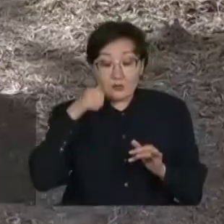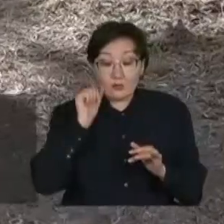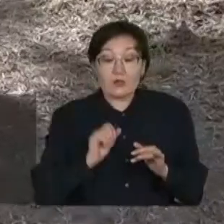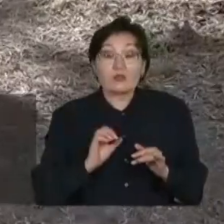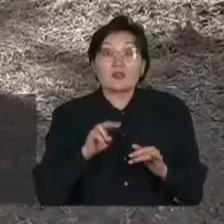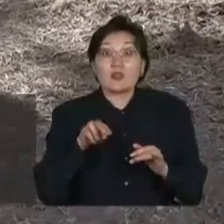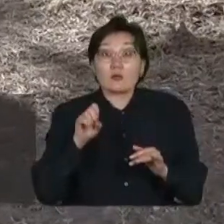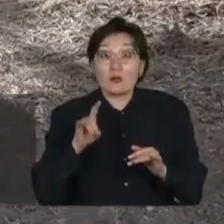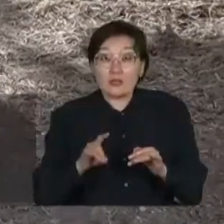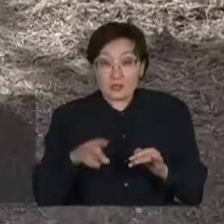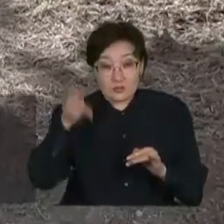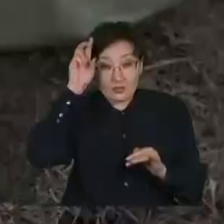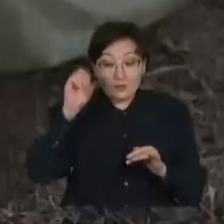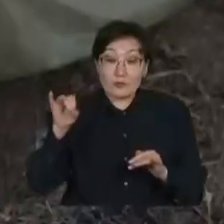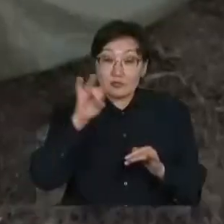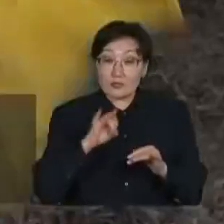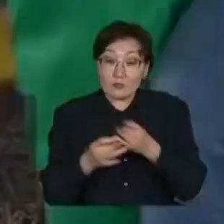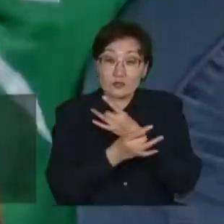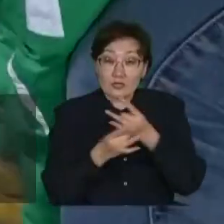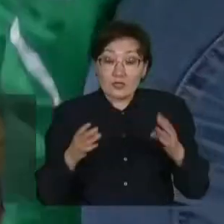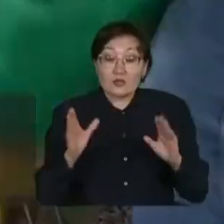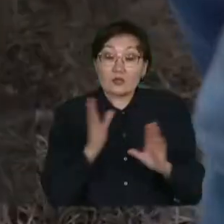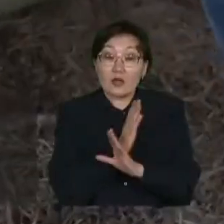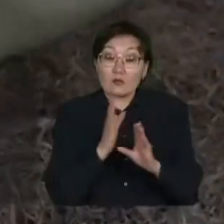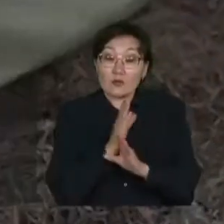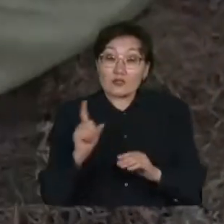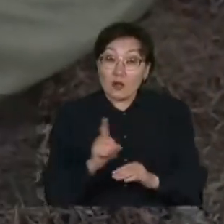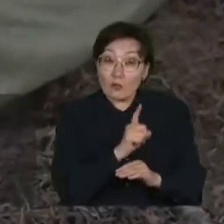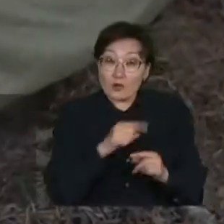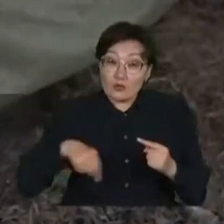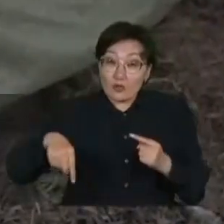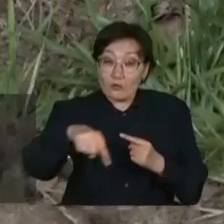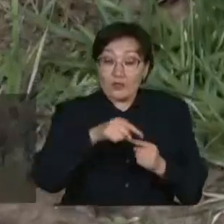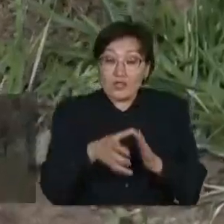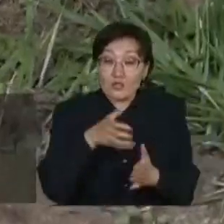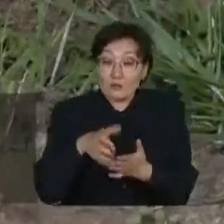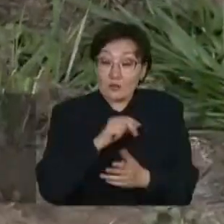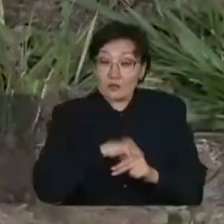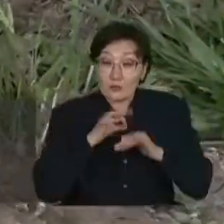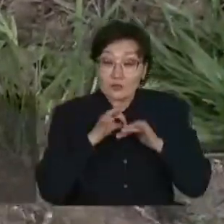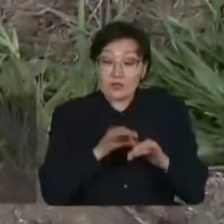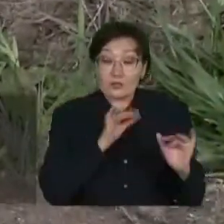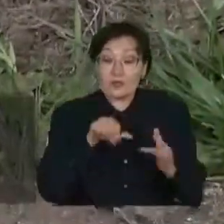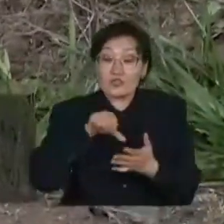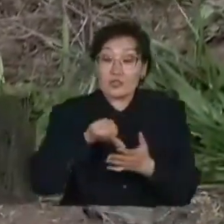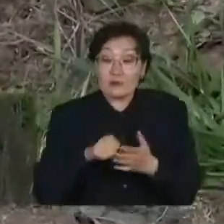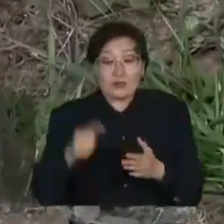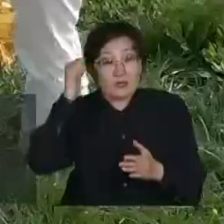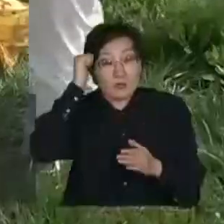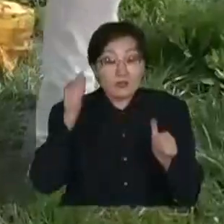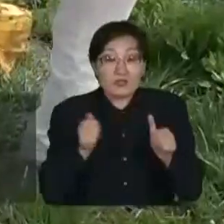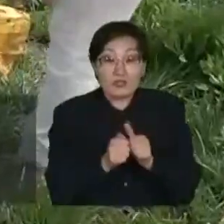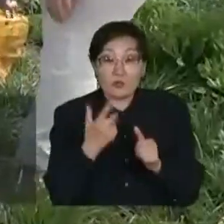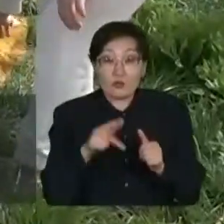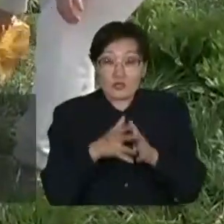таңбалы мемлекеттік тарихи мәдени және табиғи қорық музей аумағында тазалық жұмыстарын жүргізді. Науқанға үлес қосушылар жәдігердің маңына